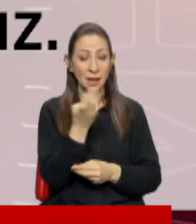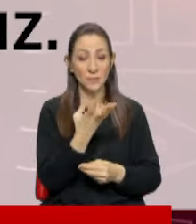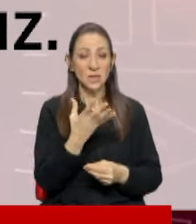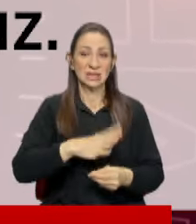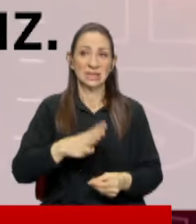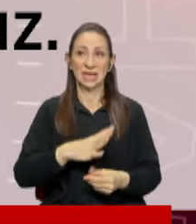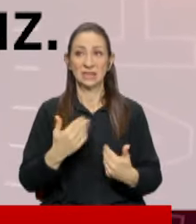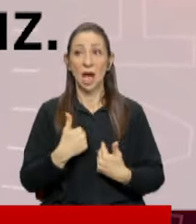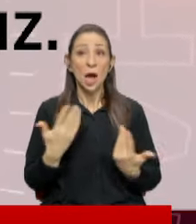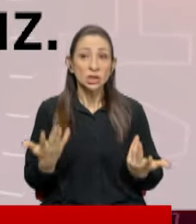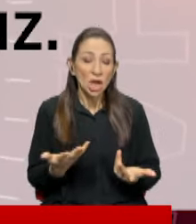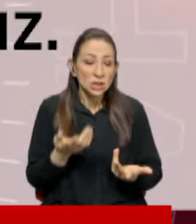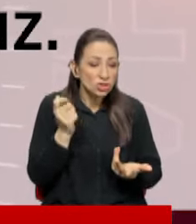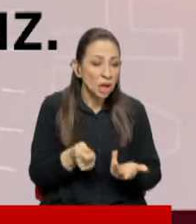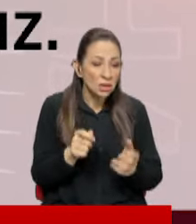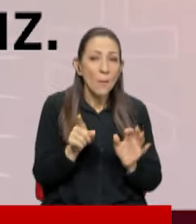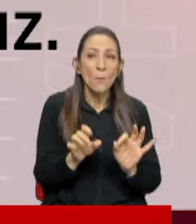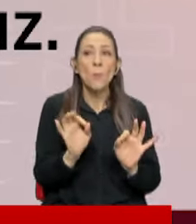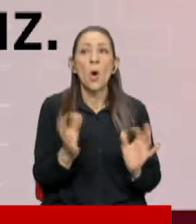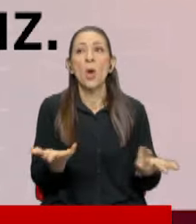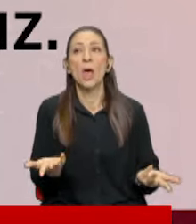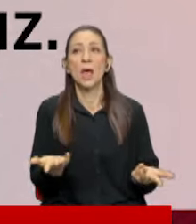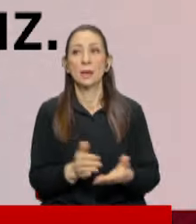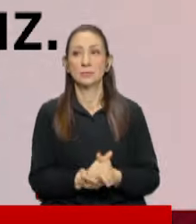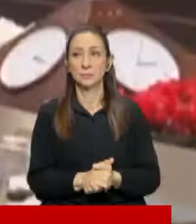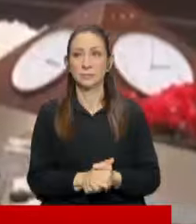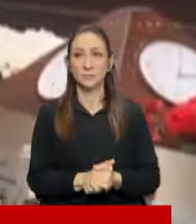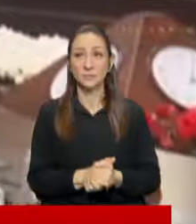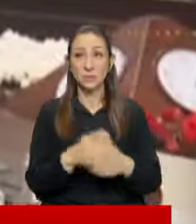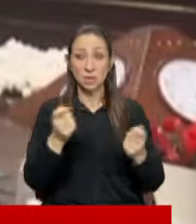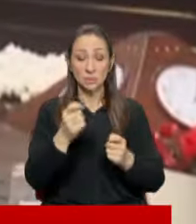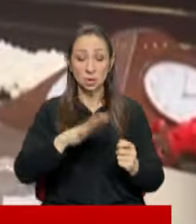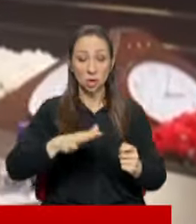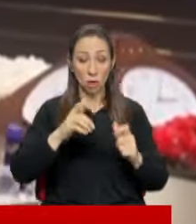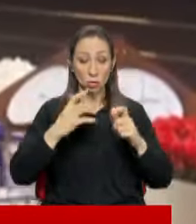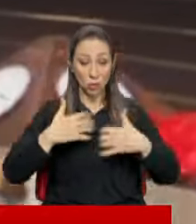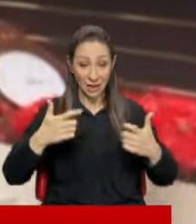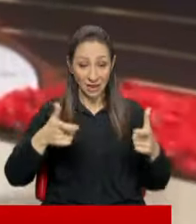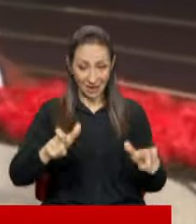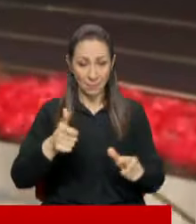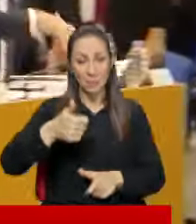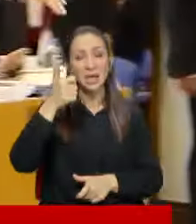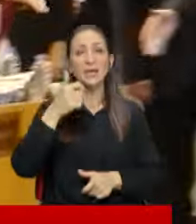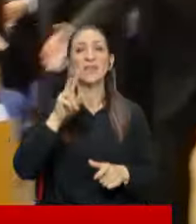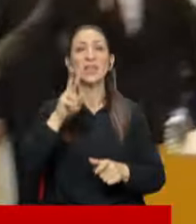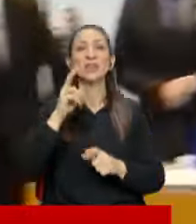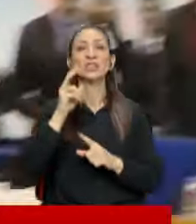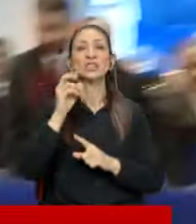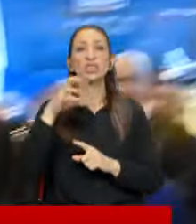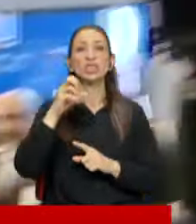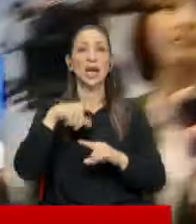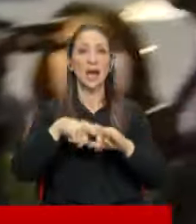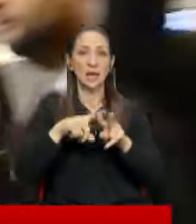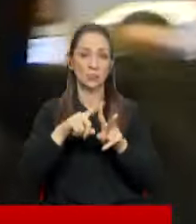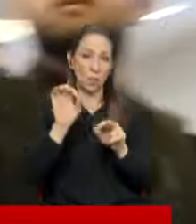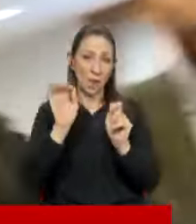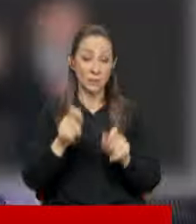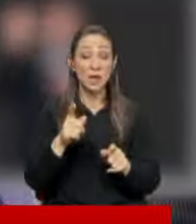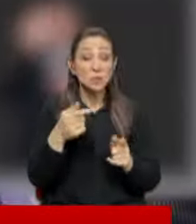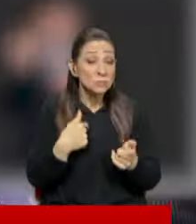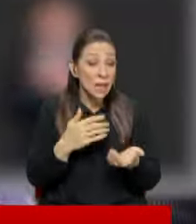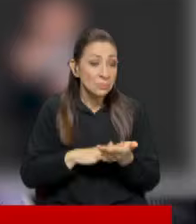vermeyi arzu ederiz. Ancak koşullar doğrultusunda hareket ediyoruz. Çalışma ve Sosyal Güvenlik Bakanı Vedat Işıkhan da bu açıklamayı yaptı.